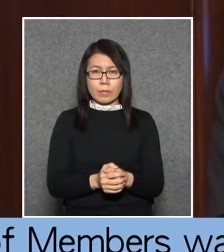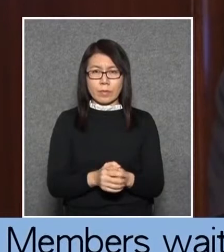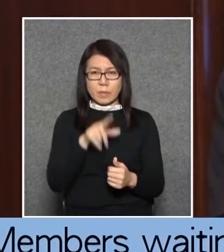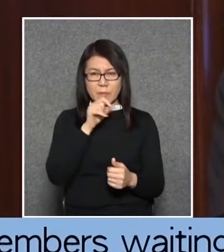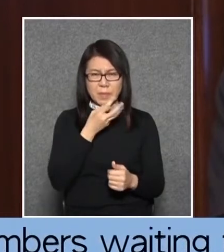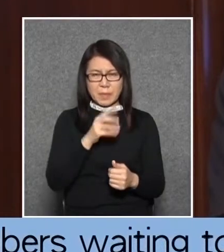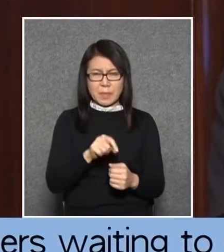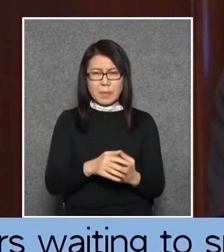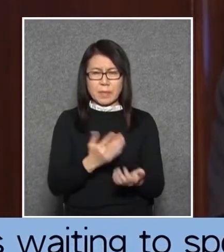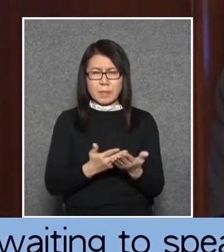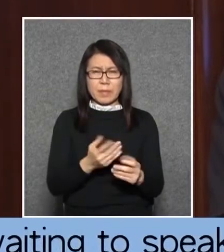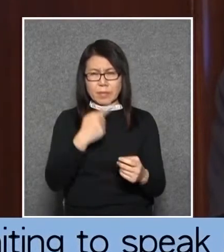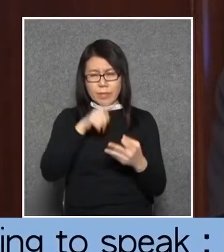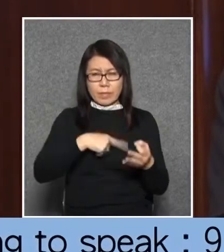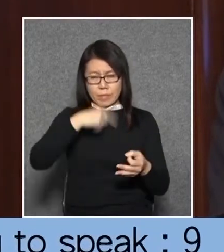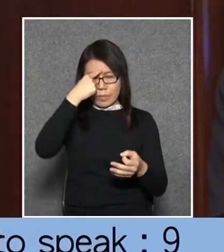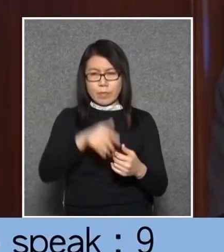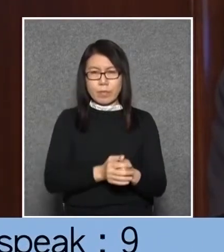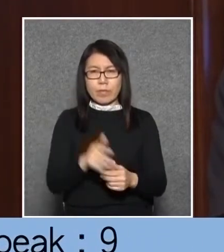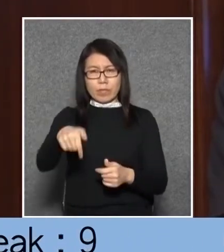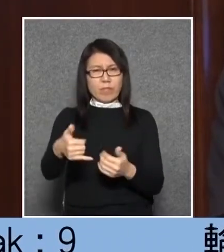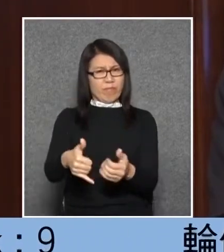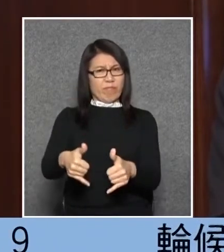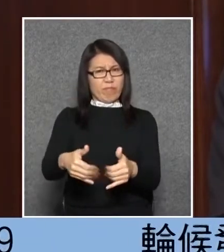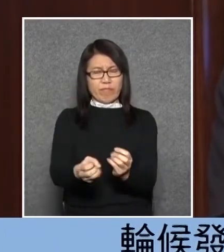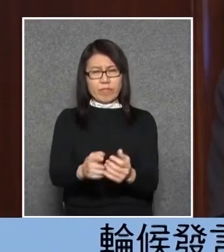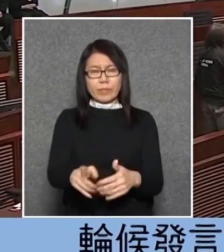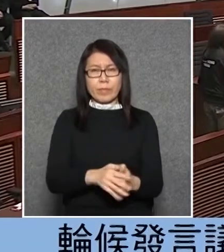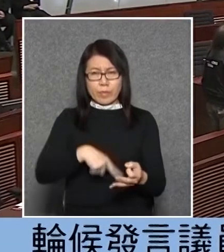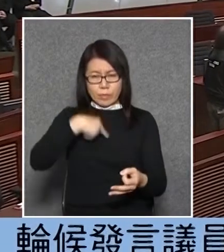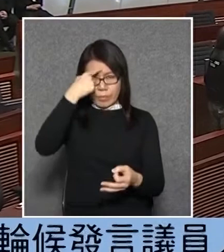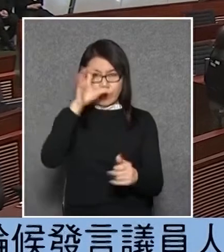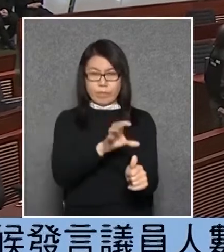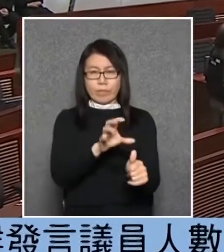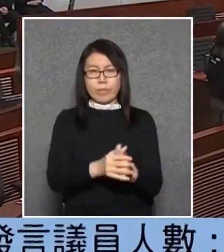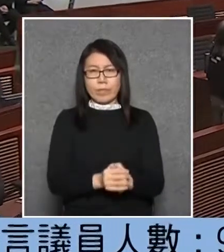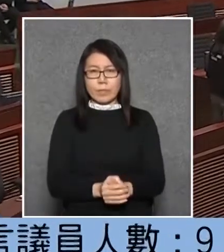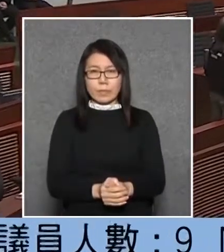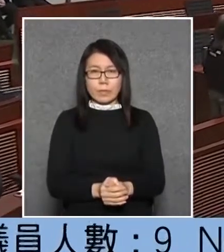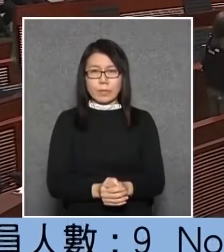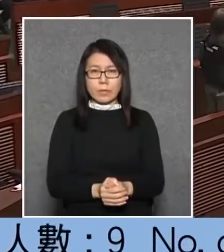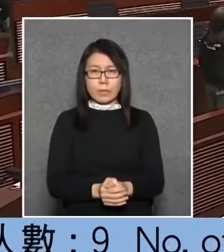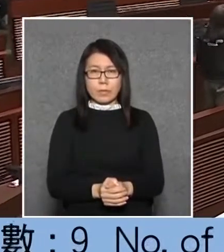梁国雄议员，梁国雄议员，我再警告你。